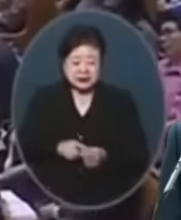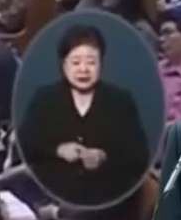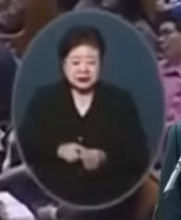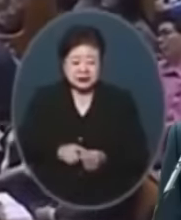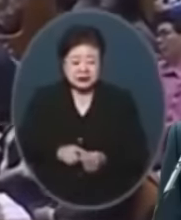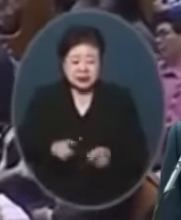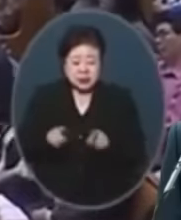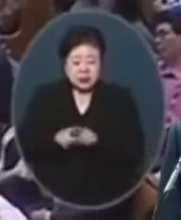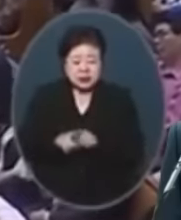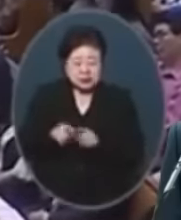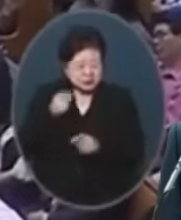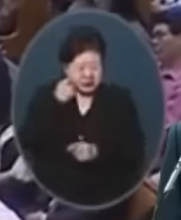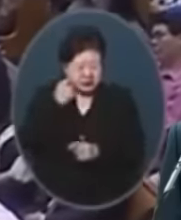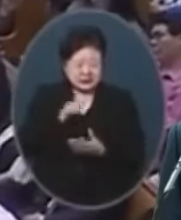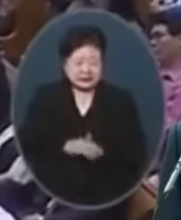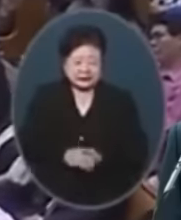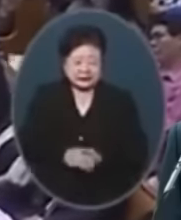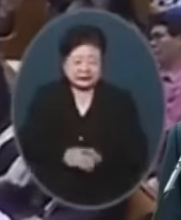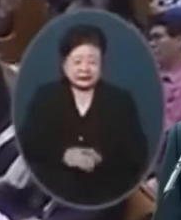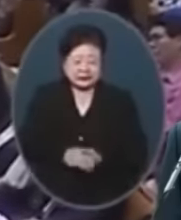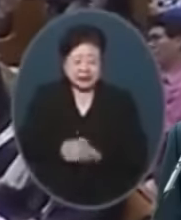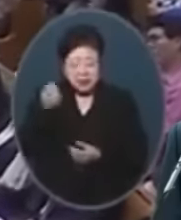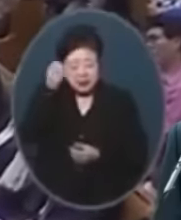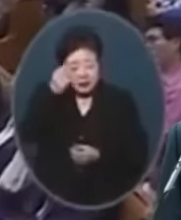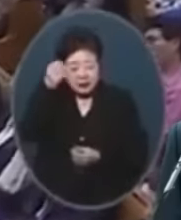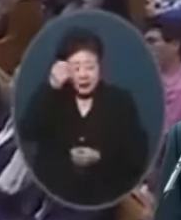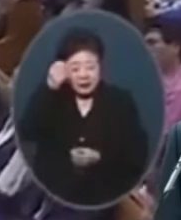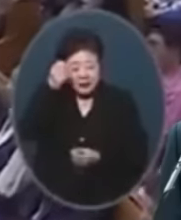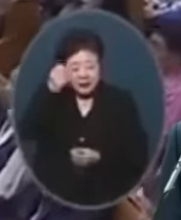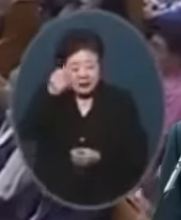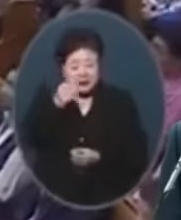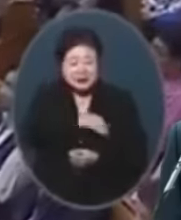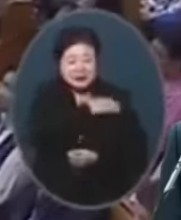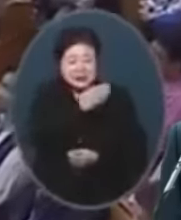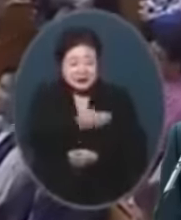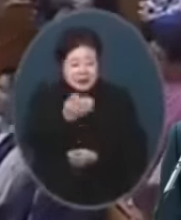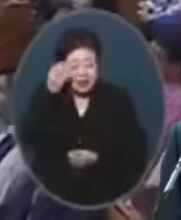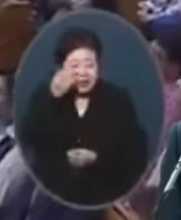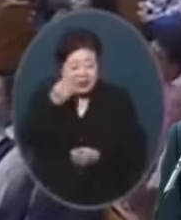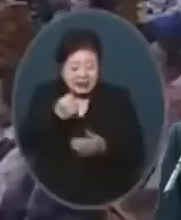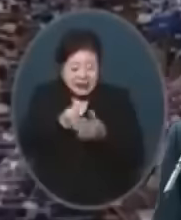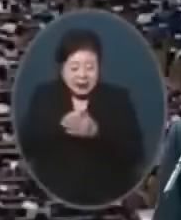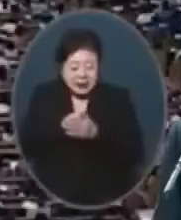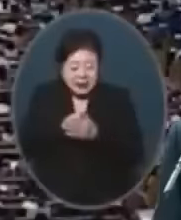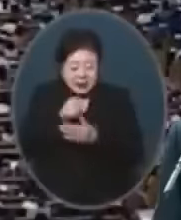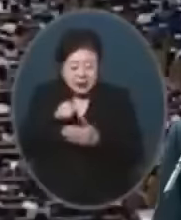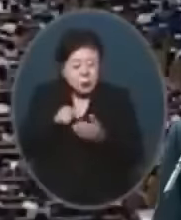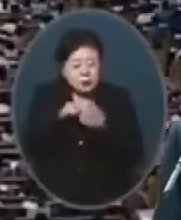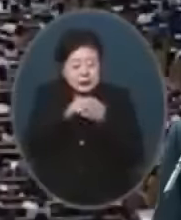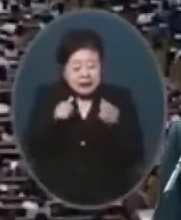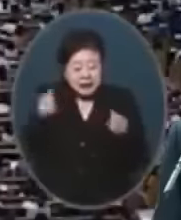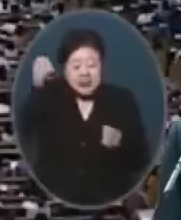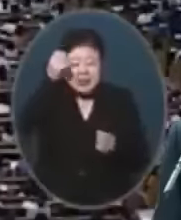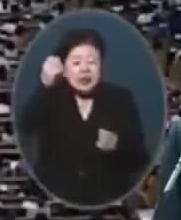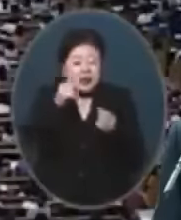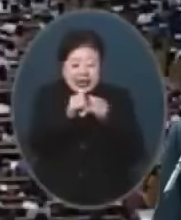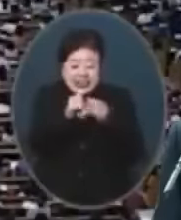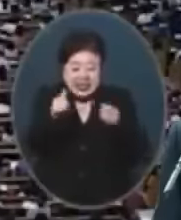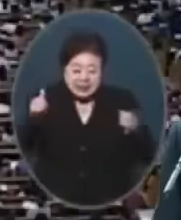다닐 수가 없습니다. 성령은 영이기 때문에 우리 속사람, 영의